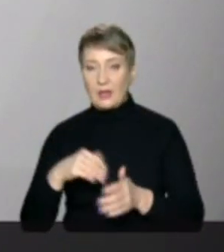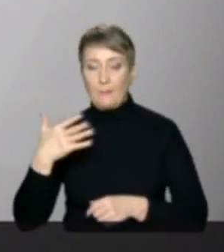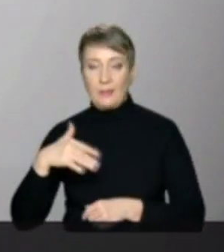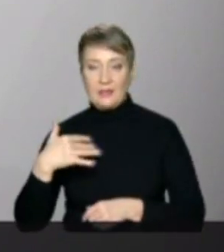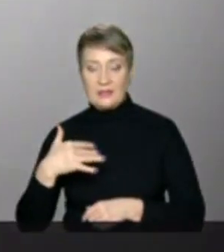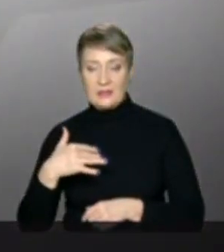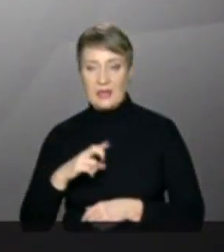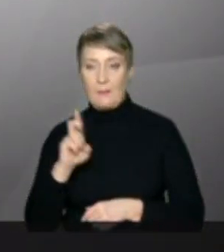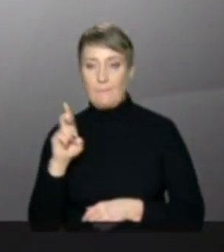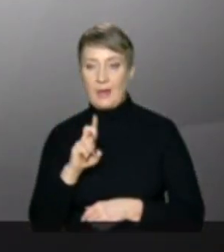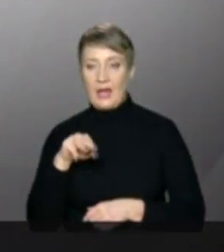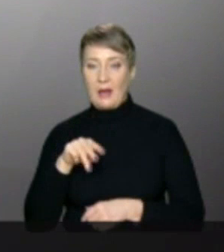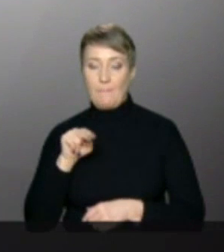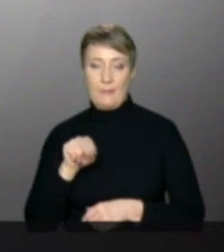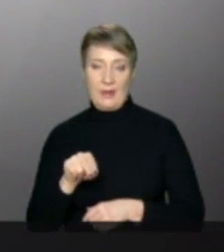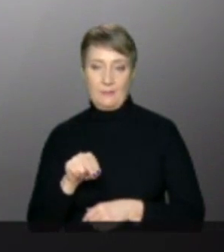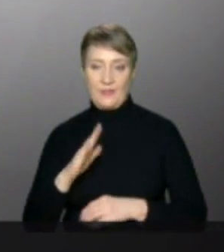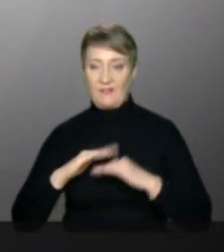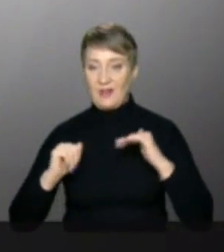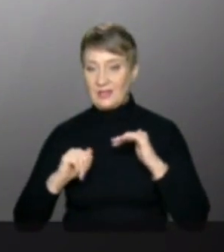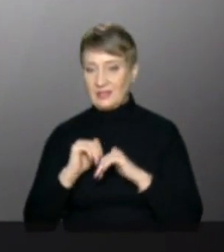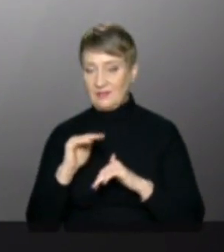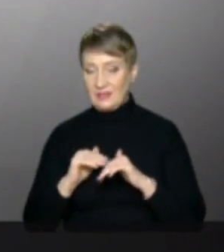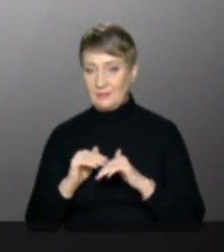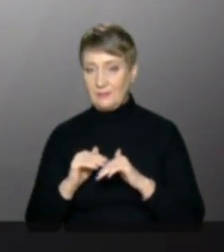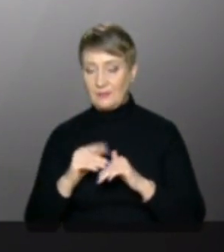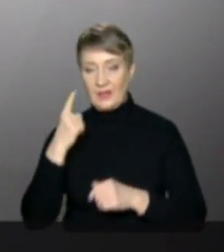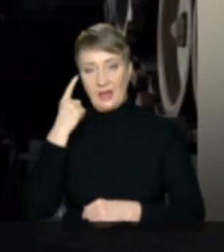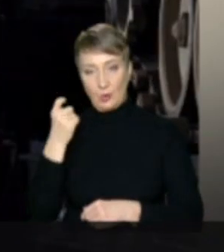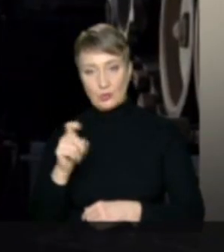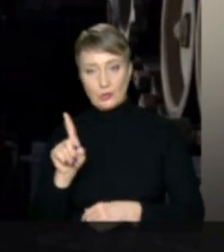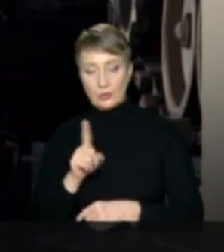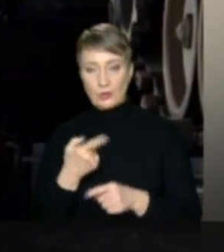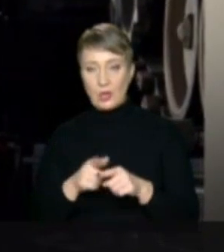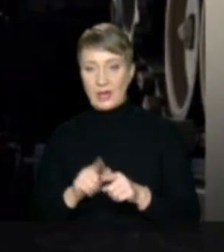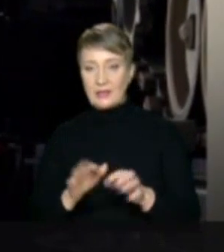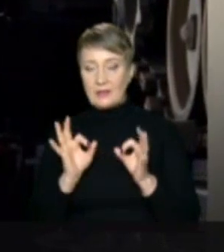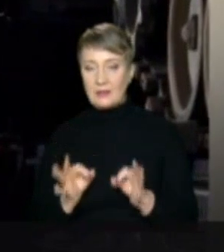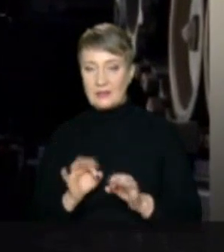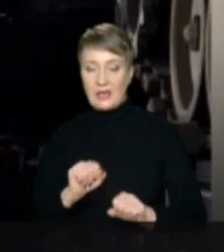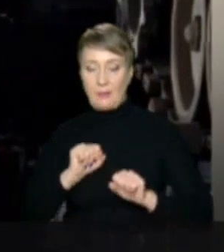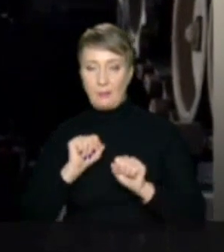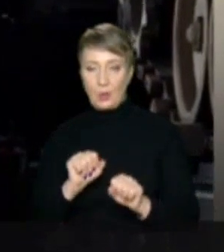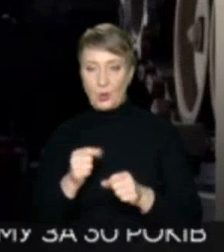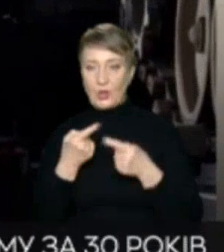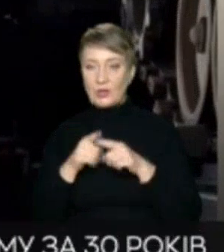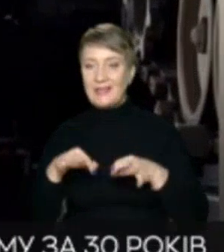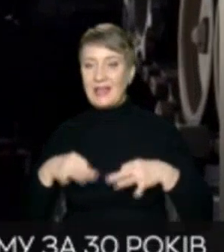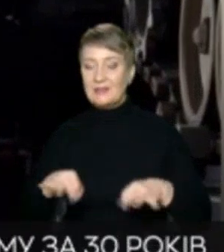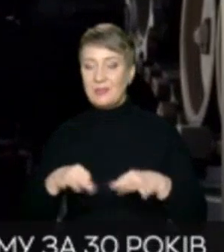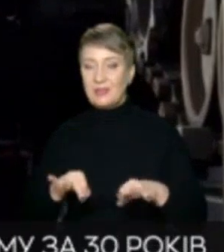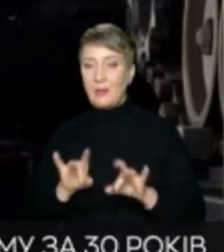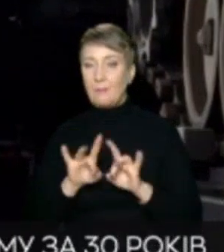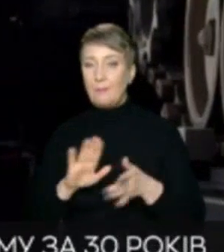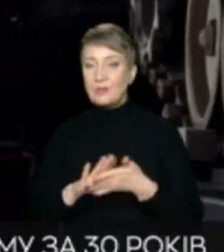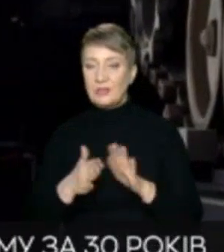БМП М2 Бредлі. Фахівці Conflict Intelligence Team наголошують, що це насправді бронетранспортери. Свою позицію вони пояснюють